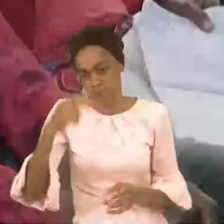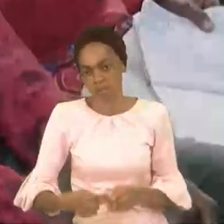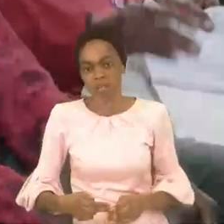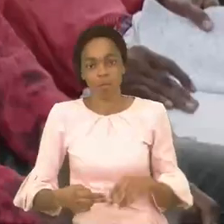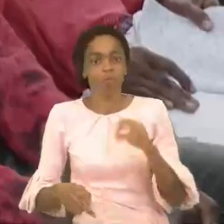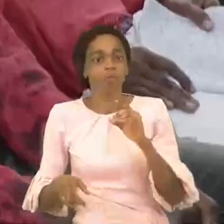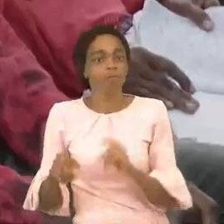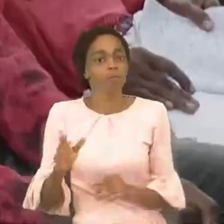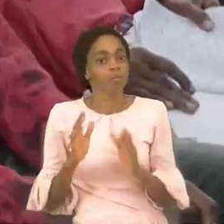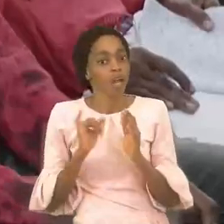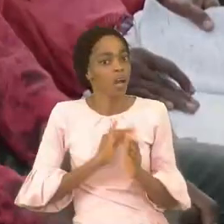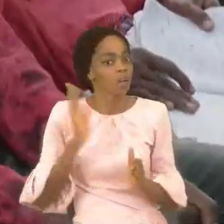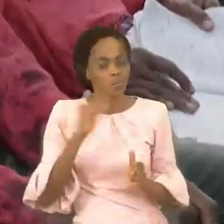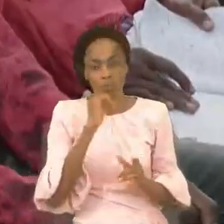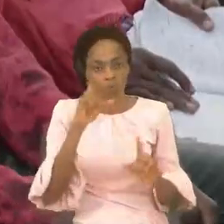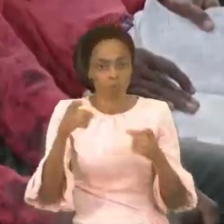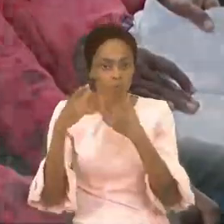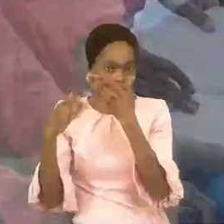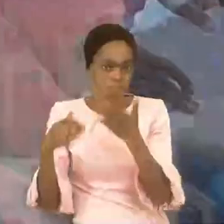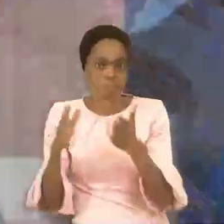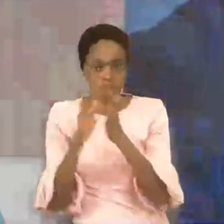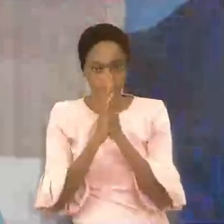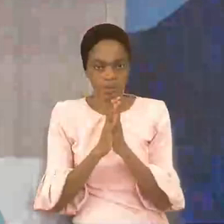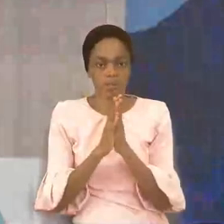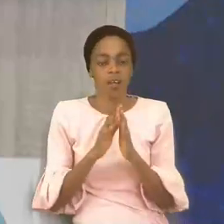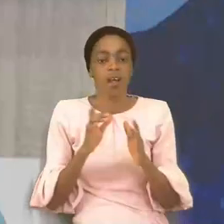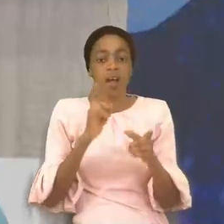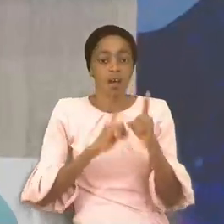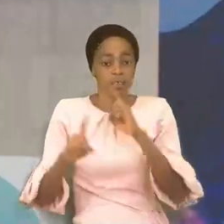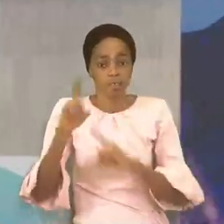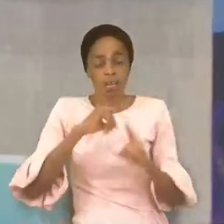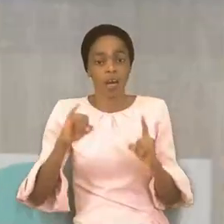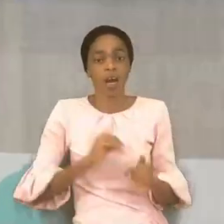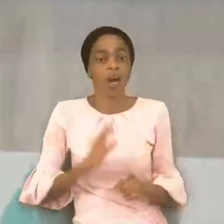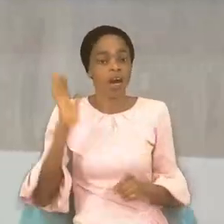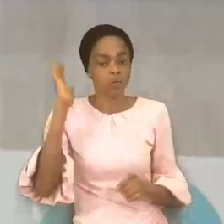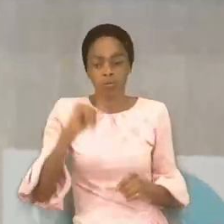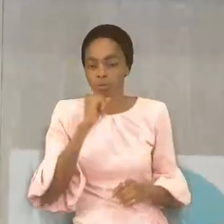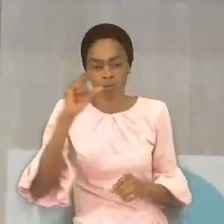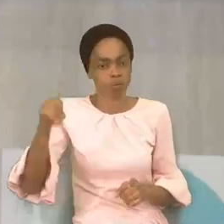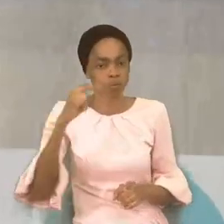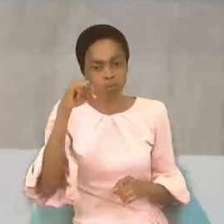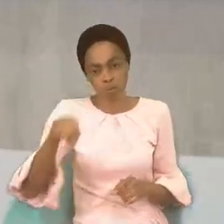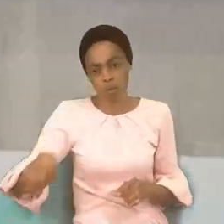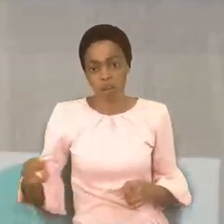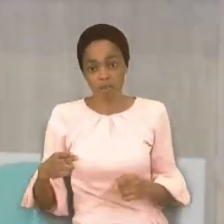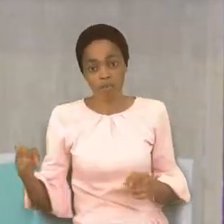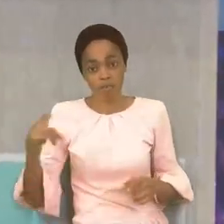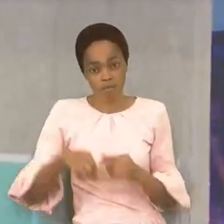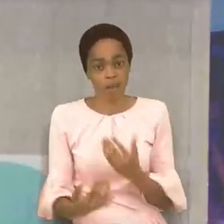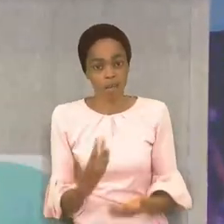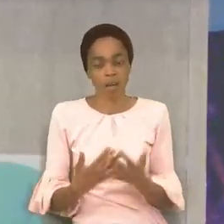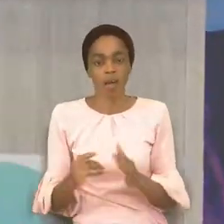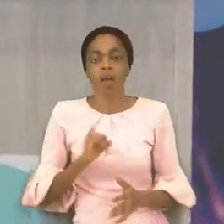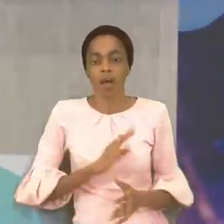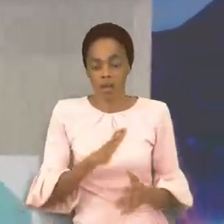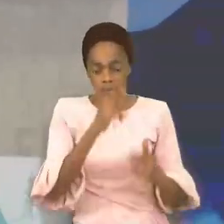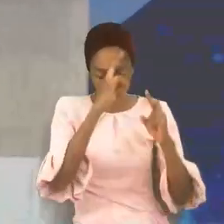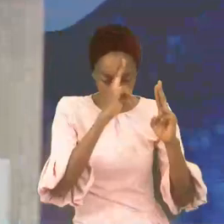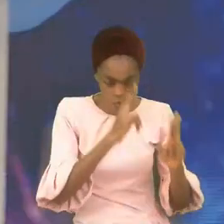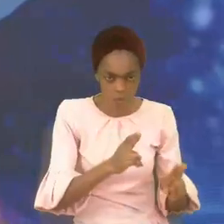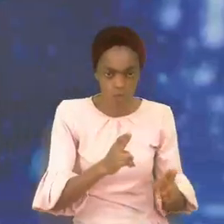Je n'irai pas là-bas. Je ne serai pas là. J'aimerai et je vais honorer, je vais obéir au Dieu